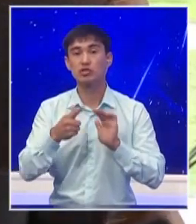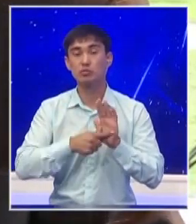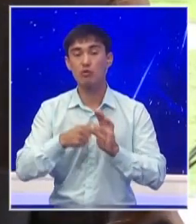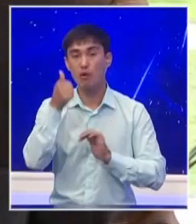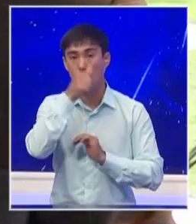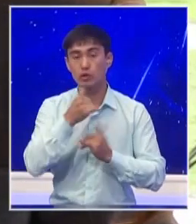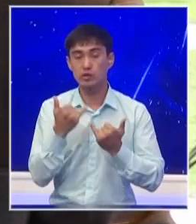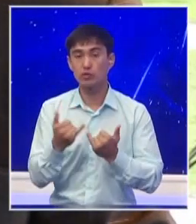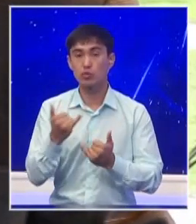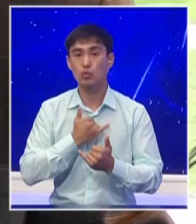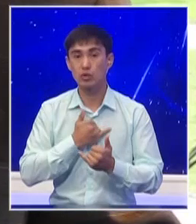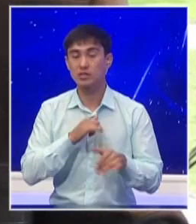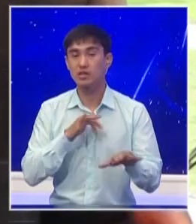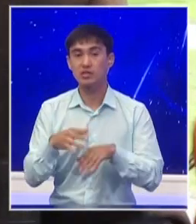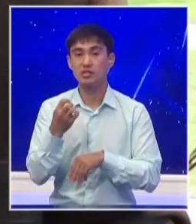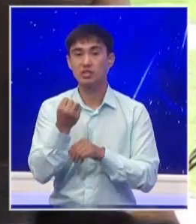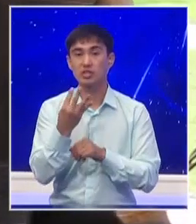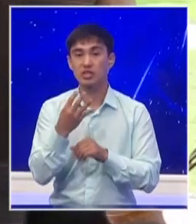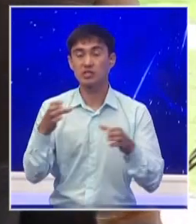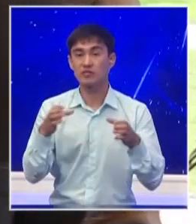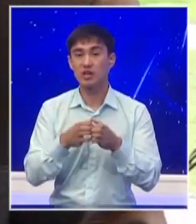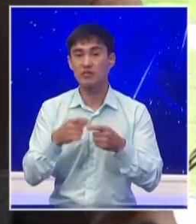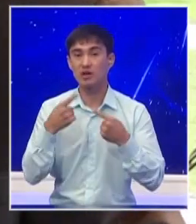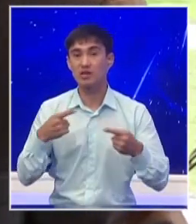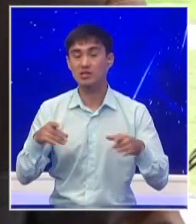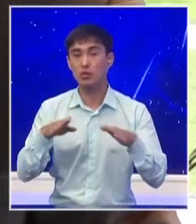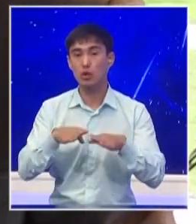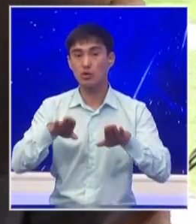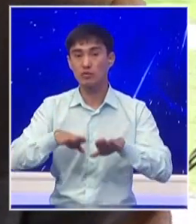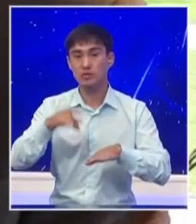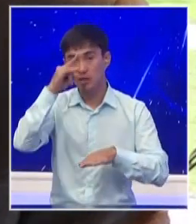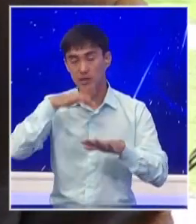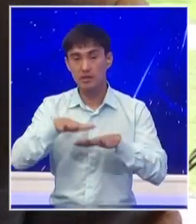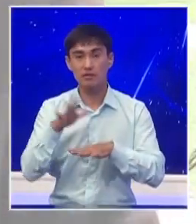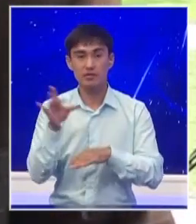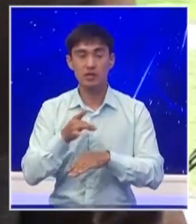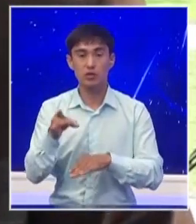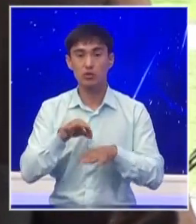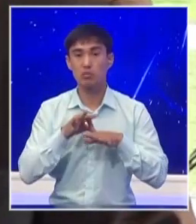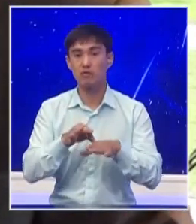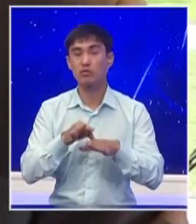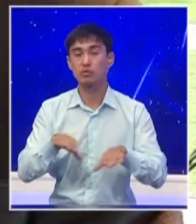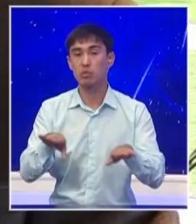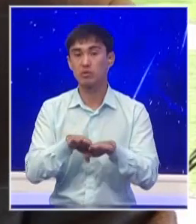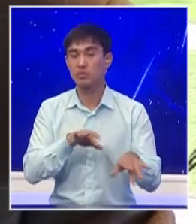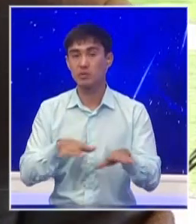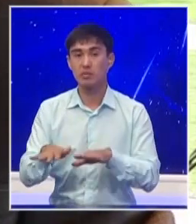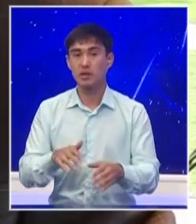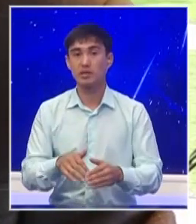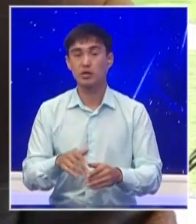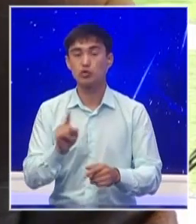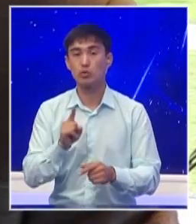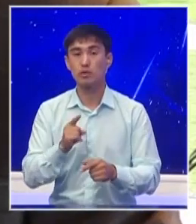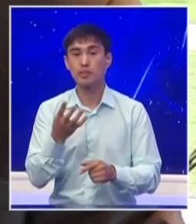На сегодня у нас действует 14 филиалов в разных уголках страны. И во всех регионах проводятся подобные мероприятия,